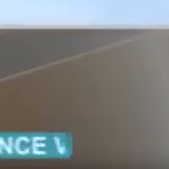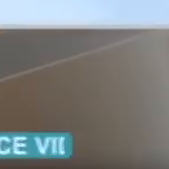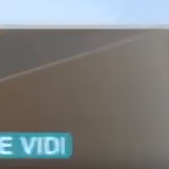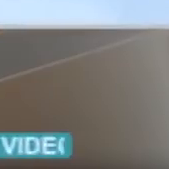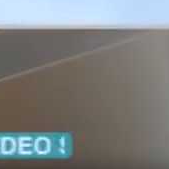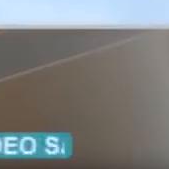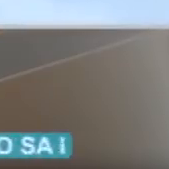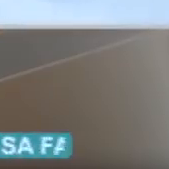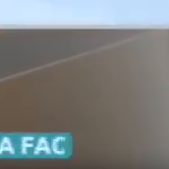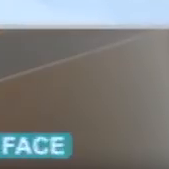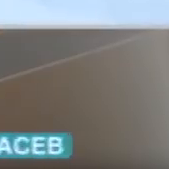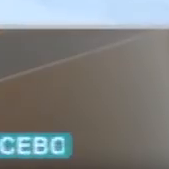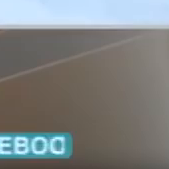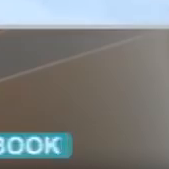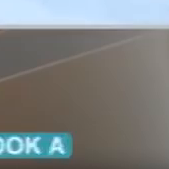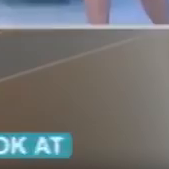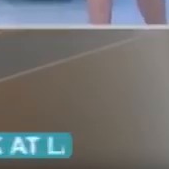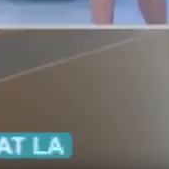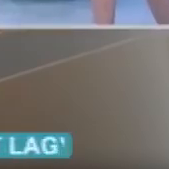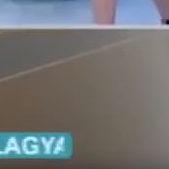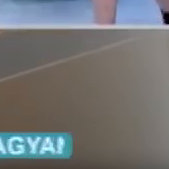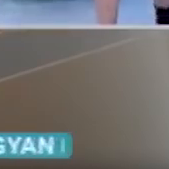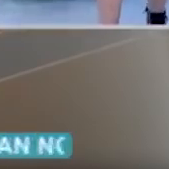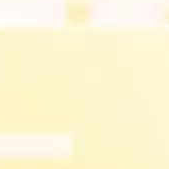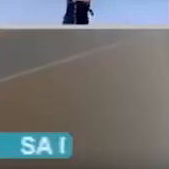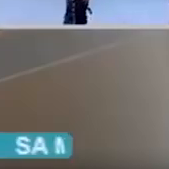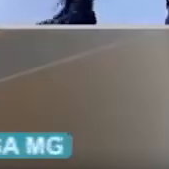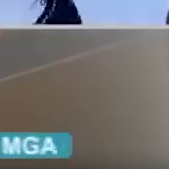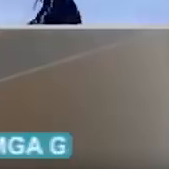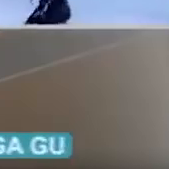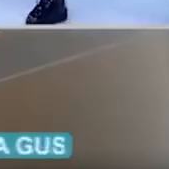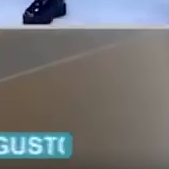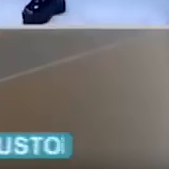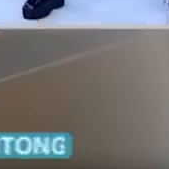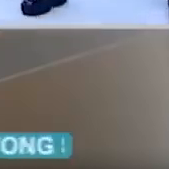MJ, si Chang Marx versus UK New Me.